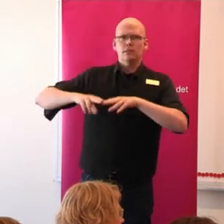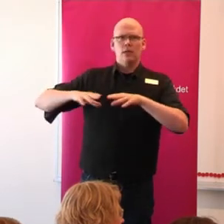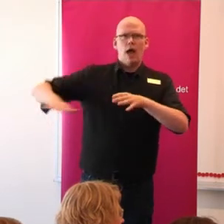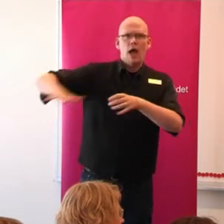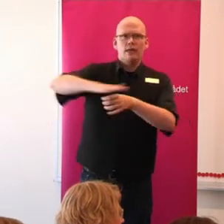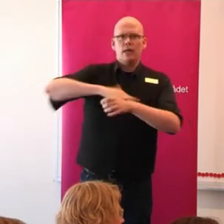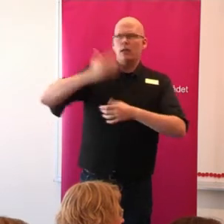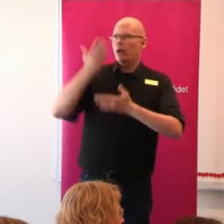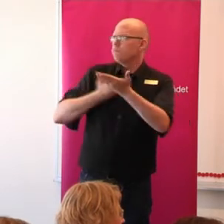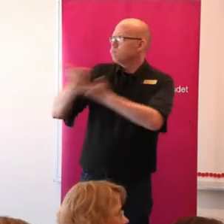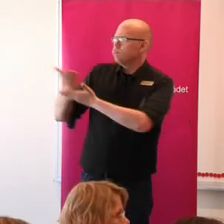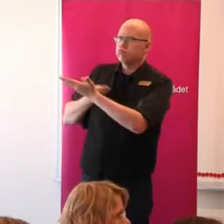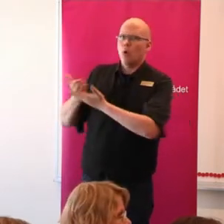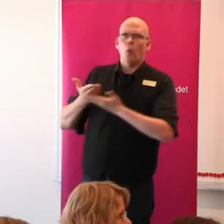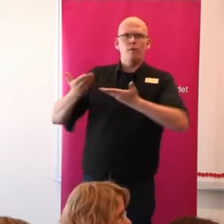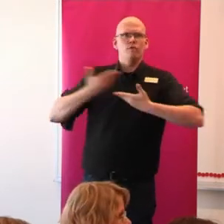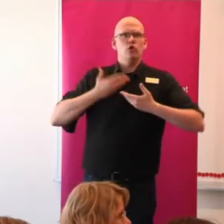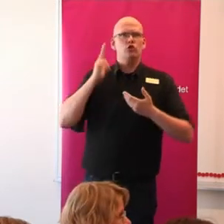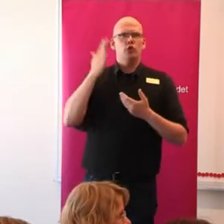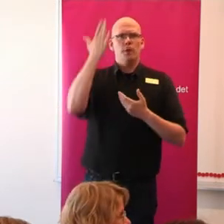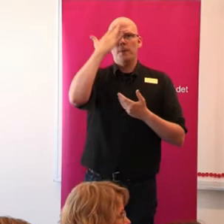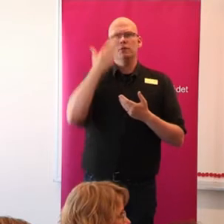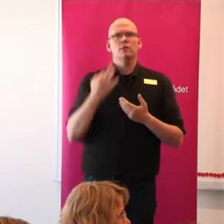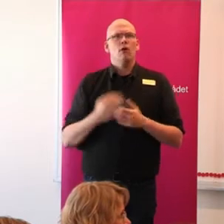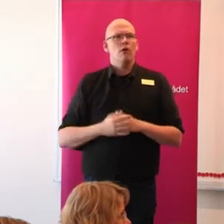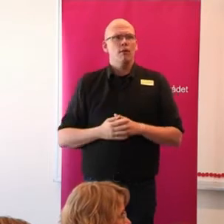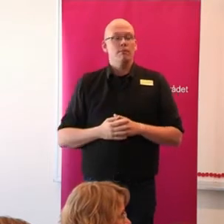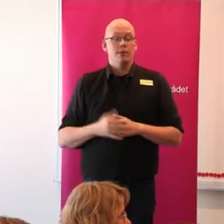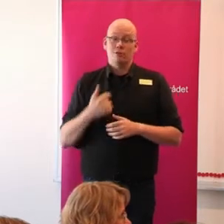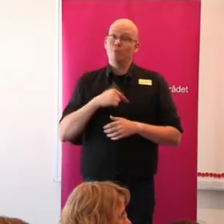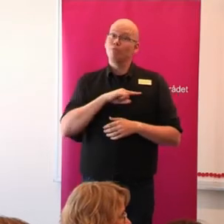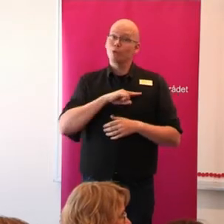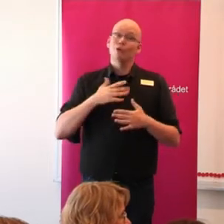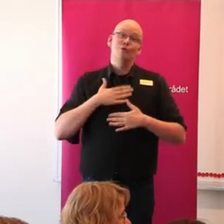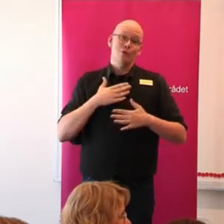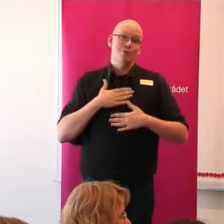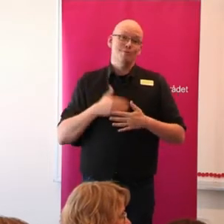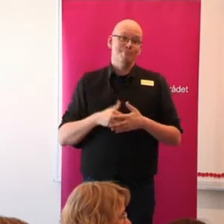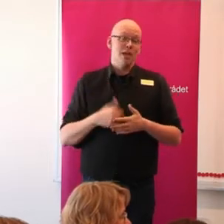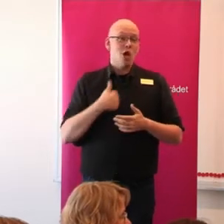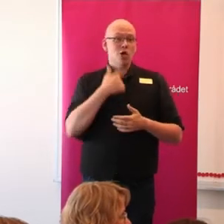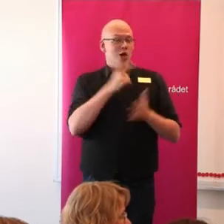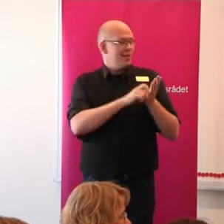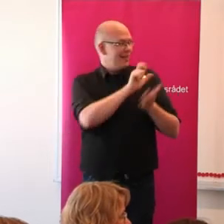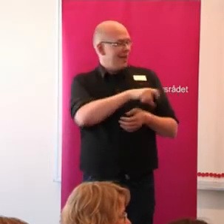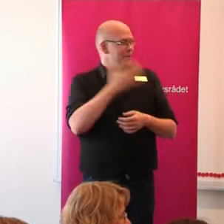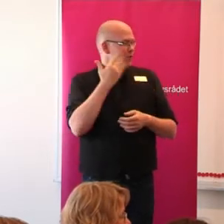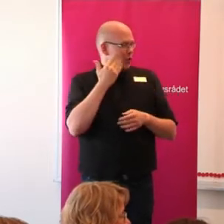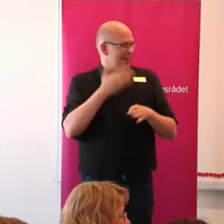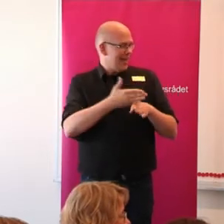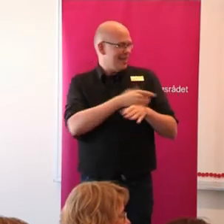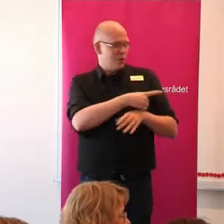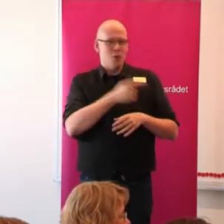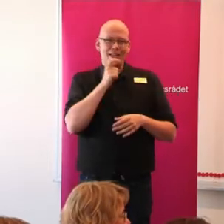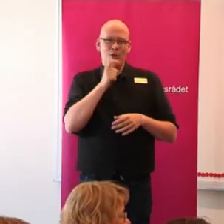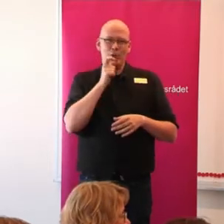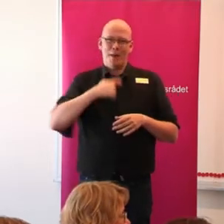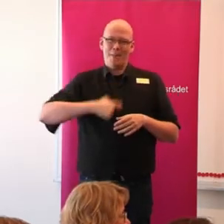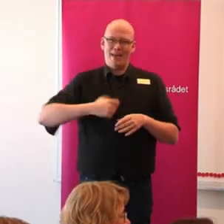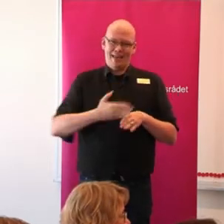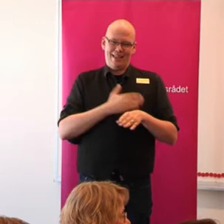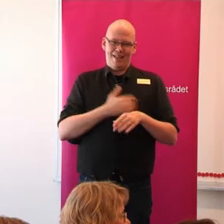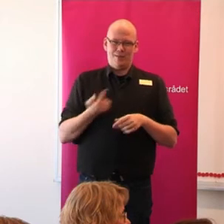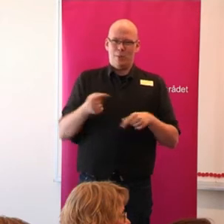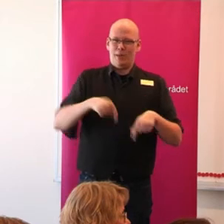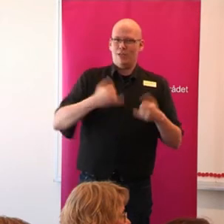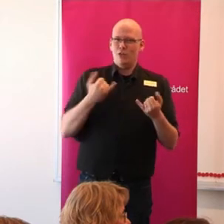att få till sig nya kunskaper. Så jag är jätteglad för det här. Jag sa till dig när du intervjuade mig inför det här att